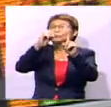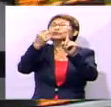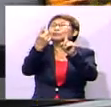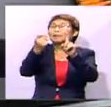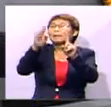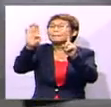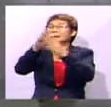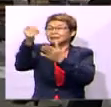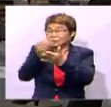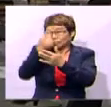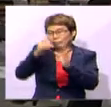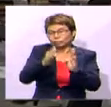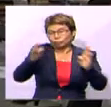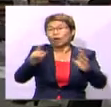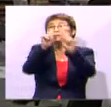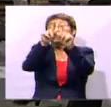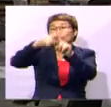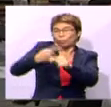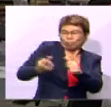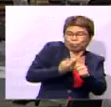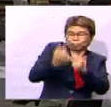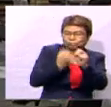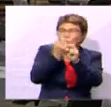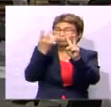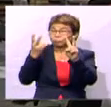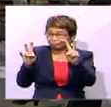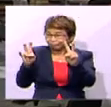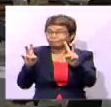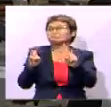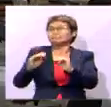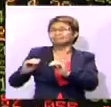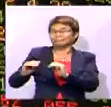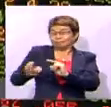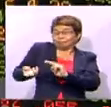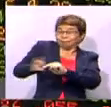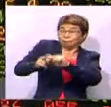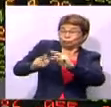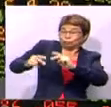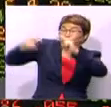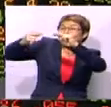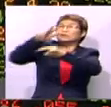RM111.2 bilion bagi tempoh 11 bulan pertama tahun 2017, peningkatan